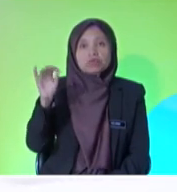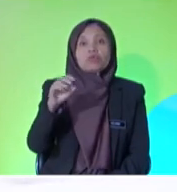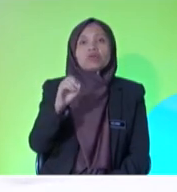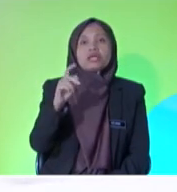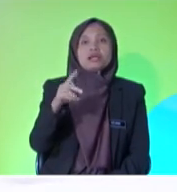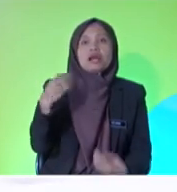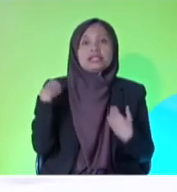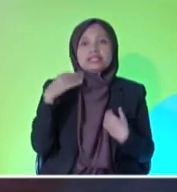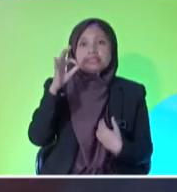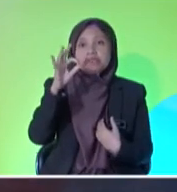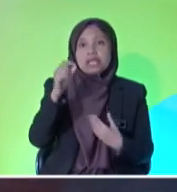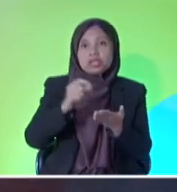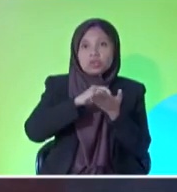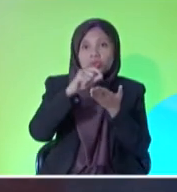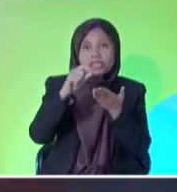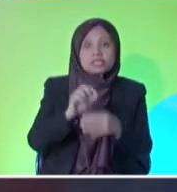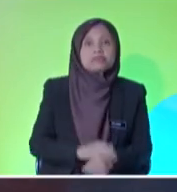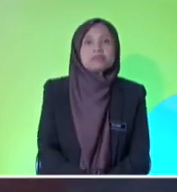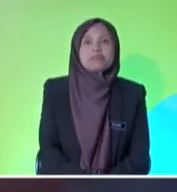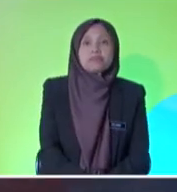catat di sana